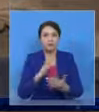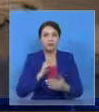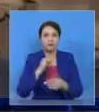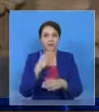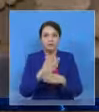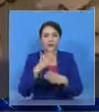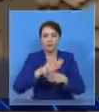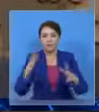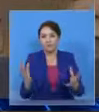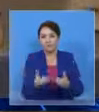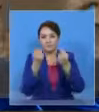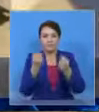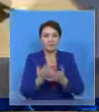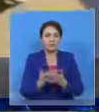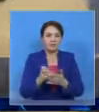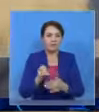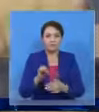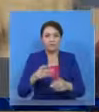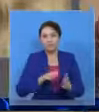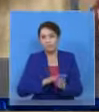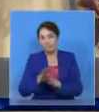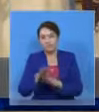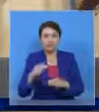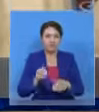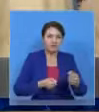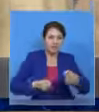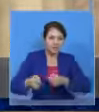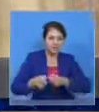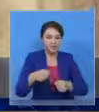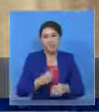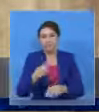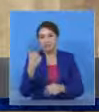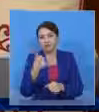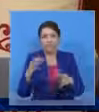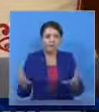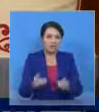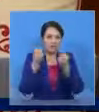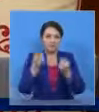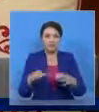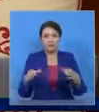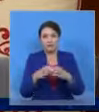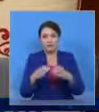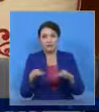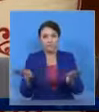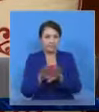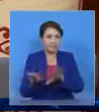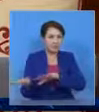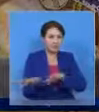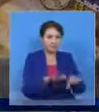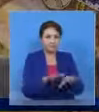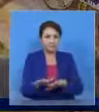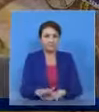оказывается большая поддержка со стороны местной исполнительной власти и один из методов поддержки организации подобных мероприятий